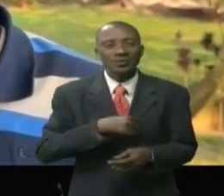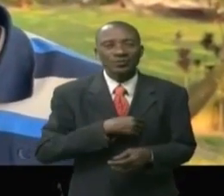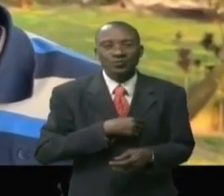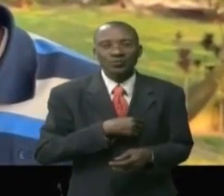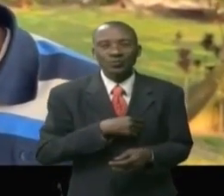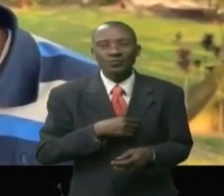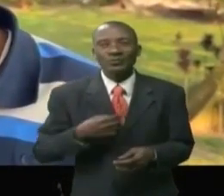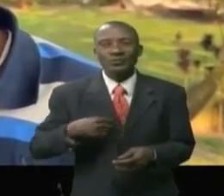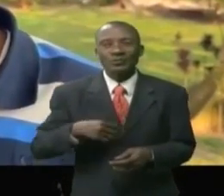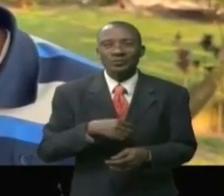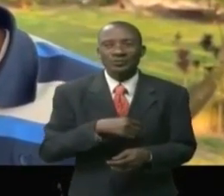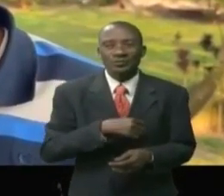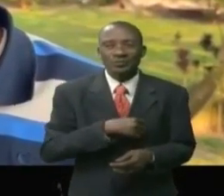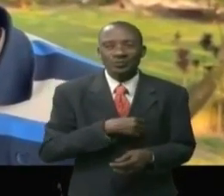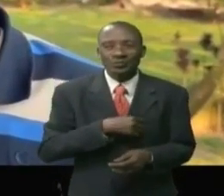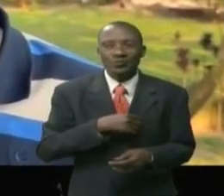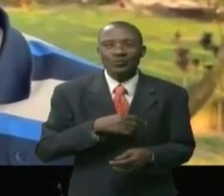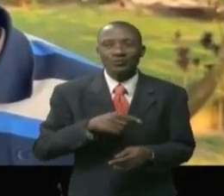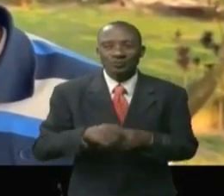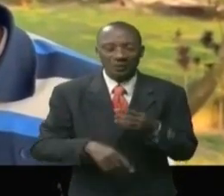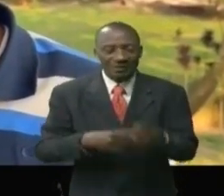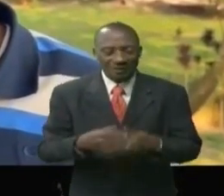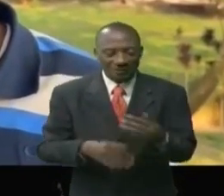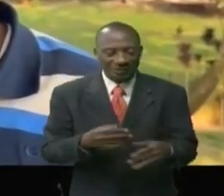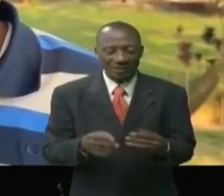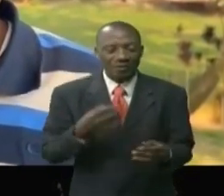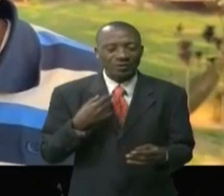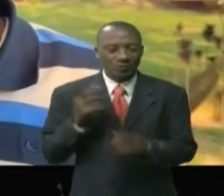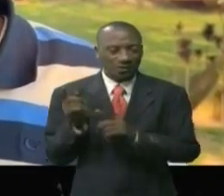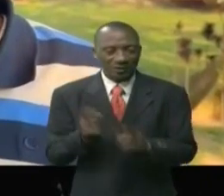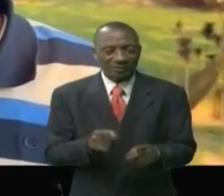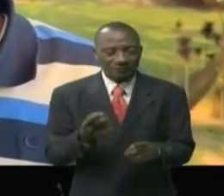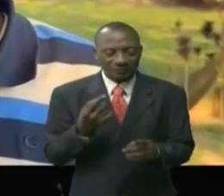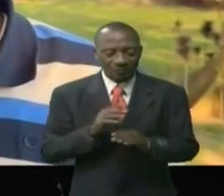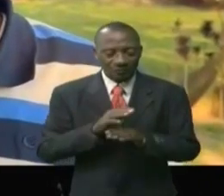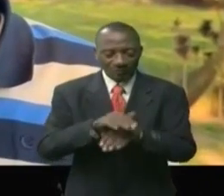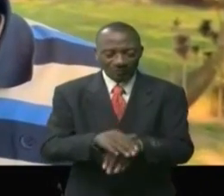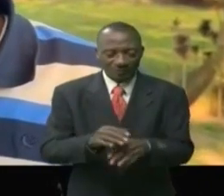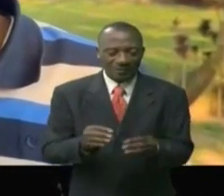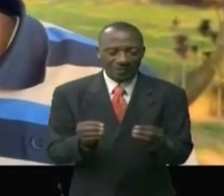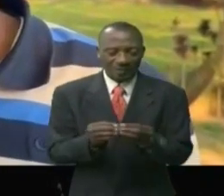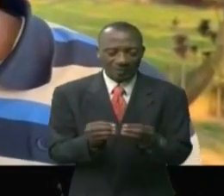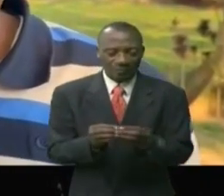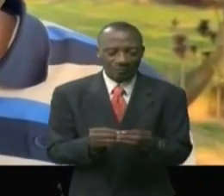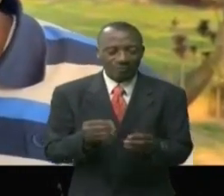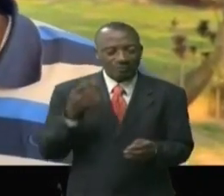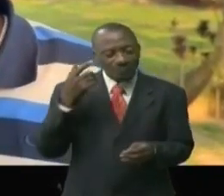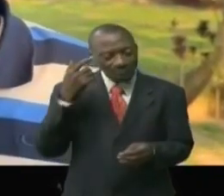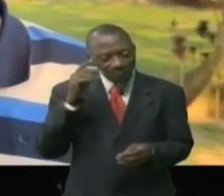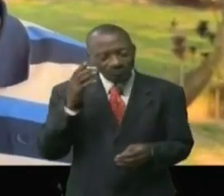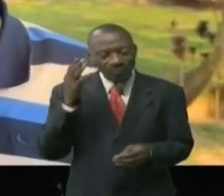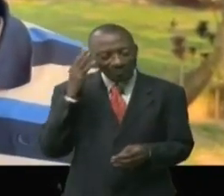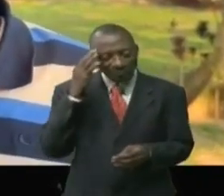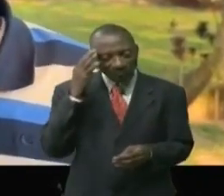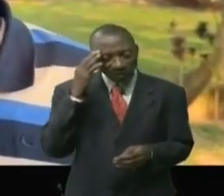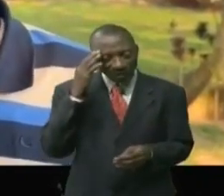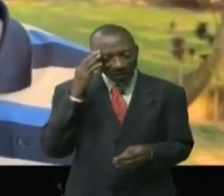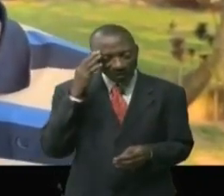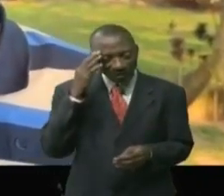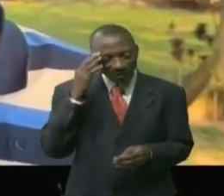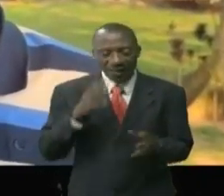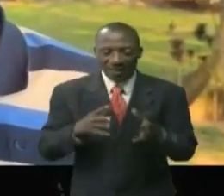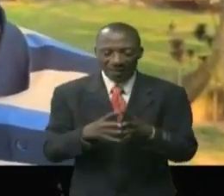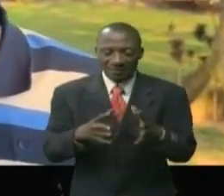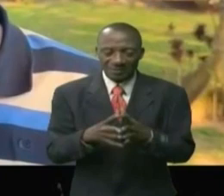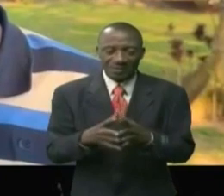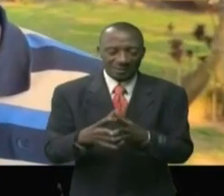pour être un très bon communicateur dans le champ de développement l'attitude liée à l'interaction le journalistes pas travailler seul